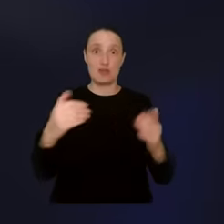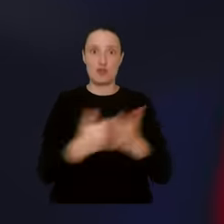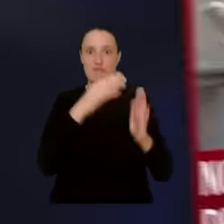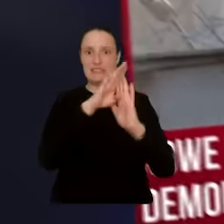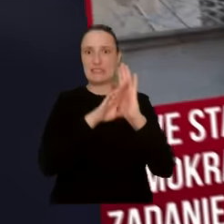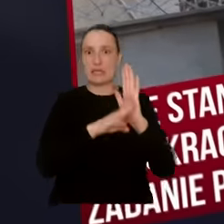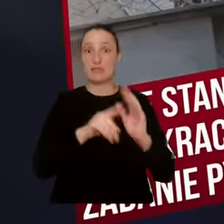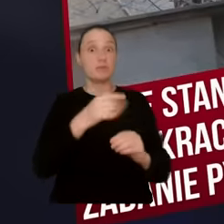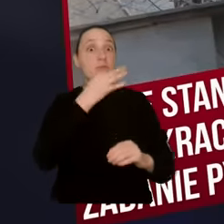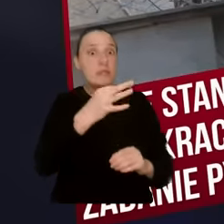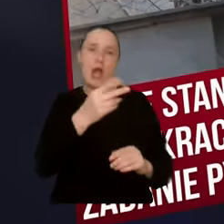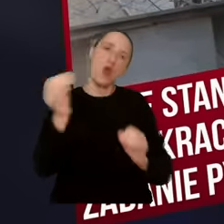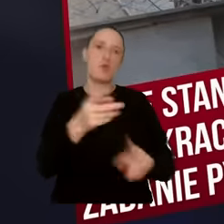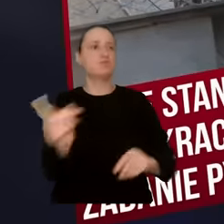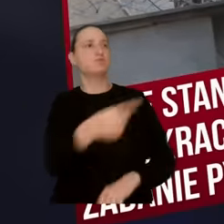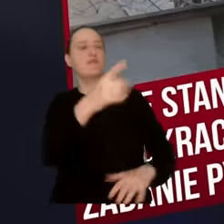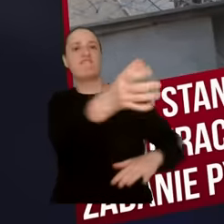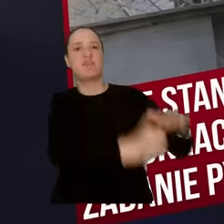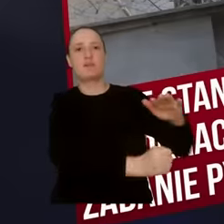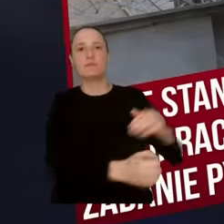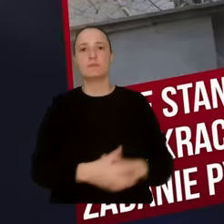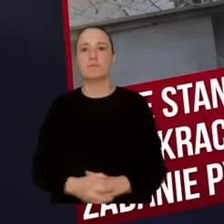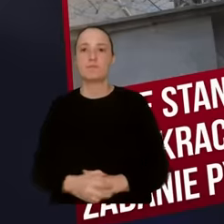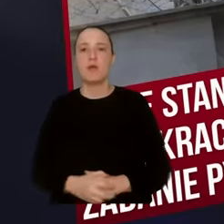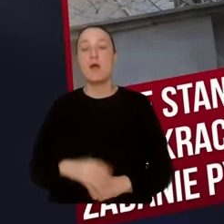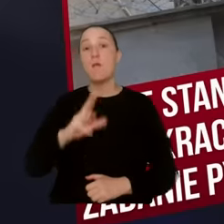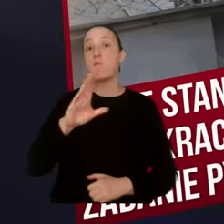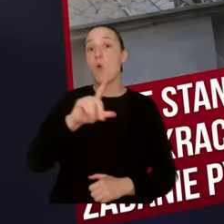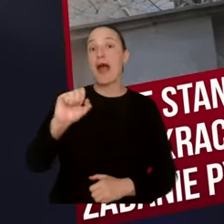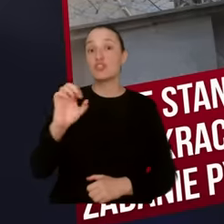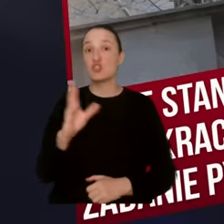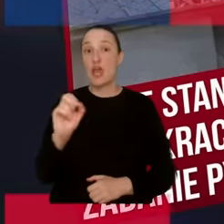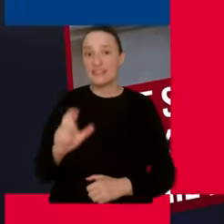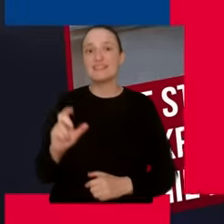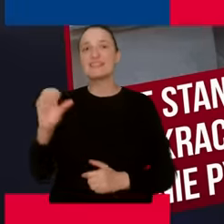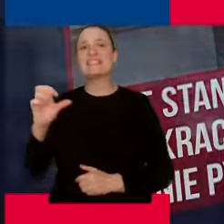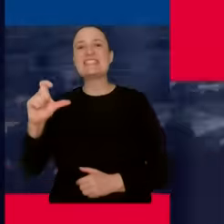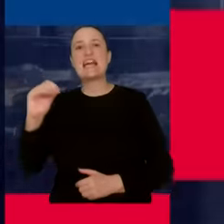pytania. Mariusz Błaszczak i Sławomir Cenckiewicz na celowniku koalicji rządzącej.